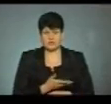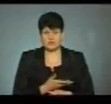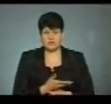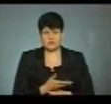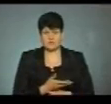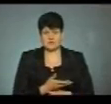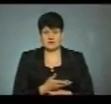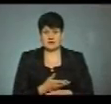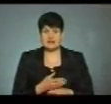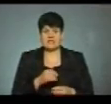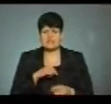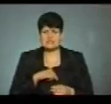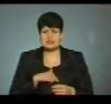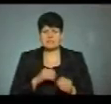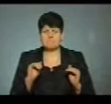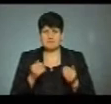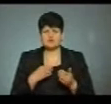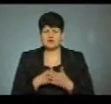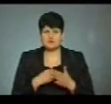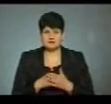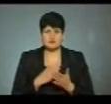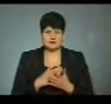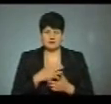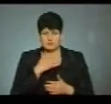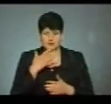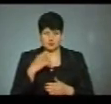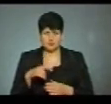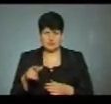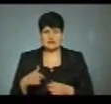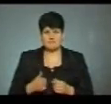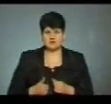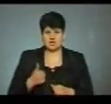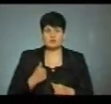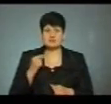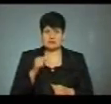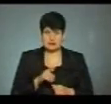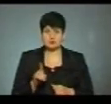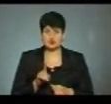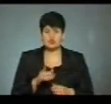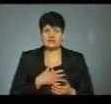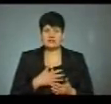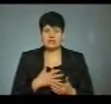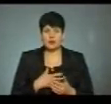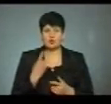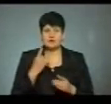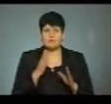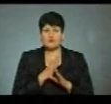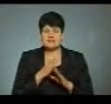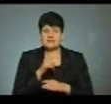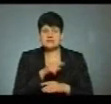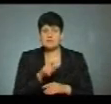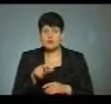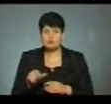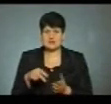Інстинкт меншовартості грає, на жаль, в багатьох громадян, але я пишаюся тим, що дихаю одним повітрям з тими людьми,